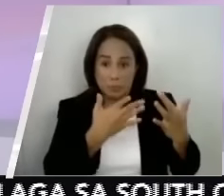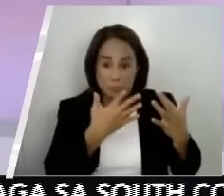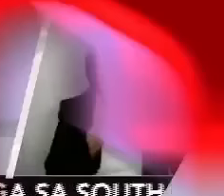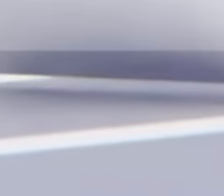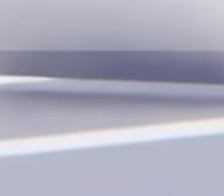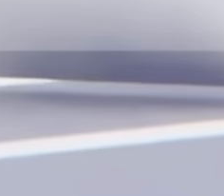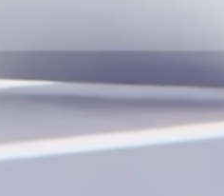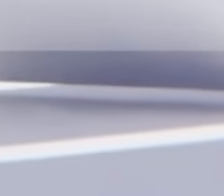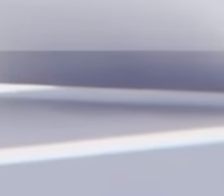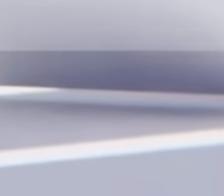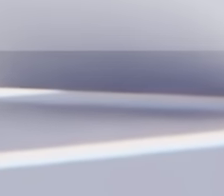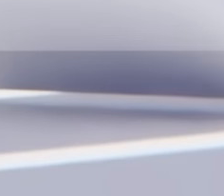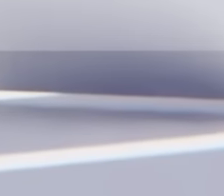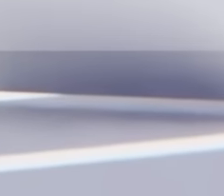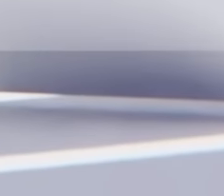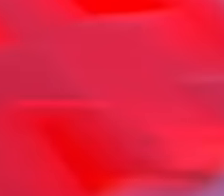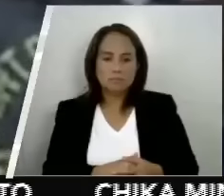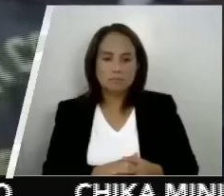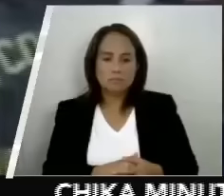Apresto.